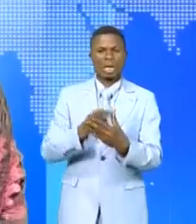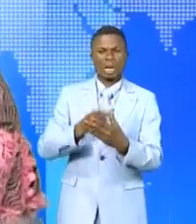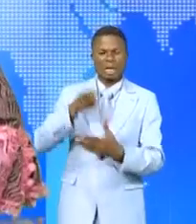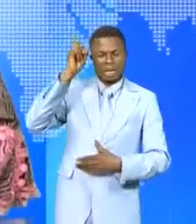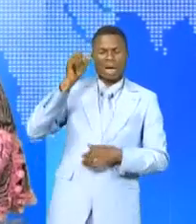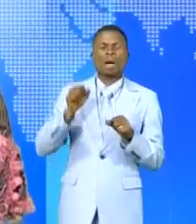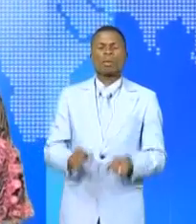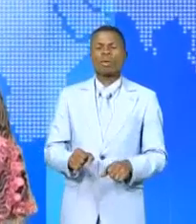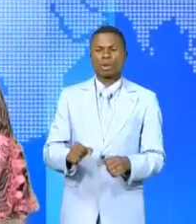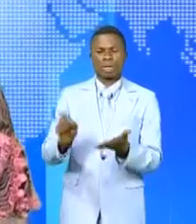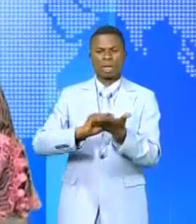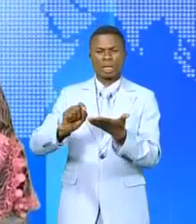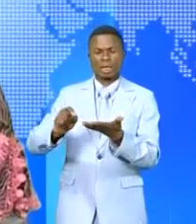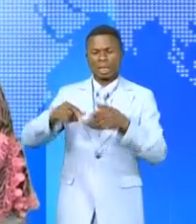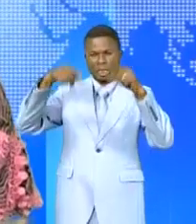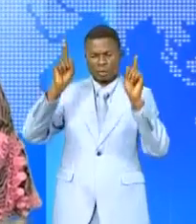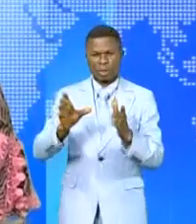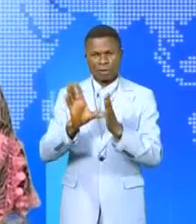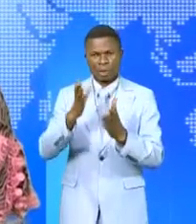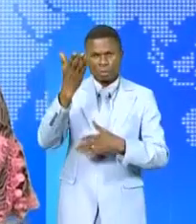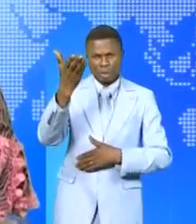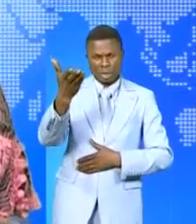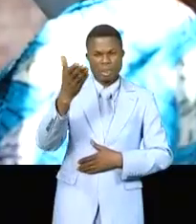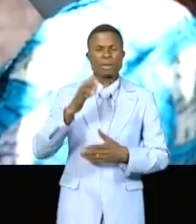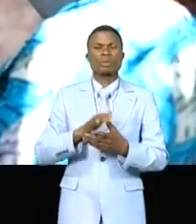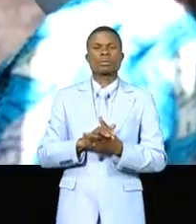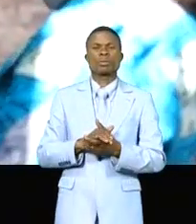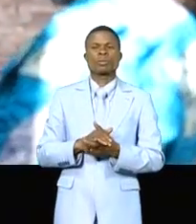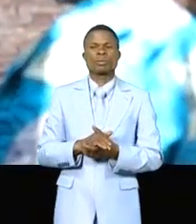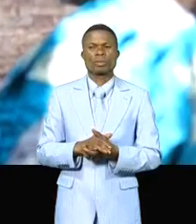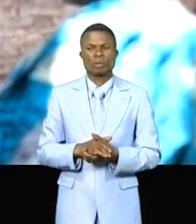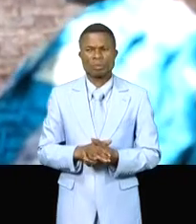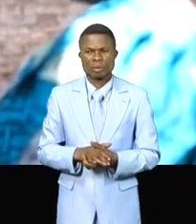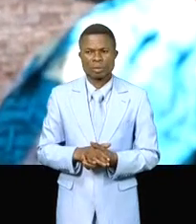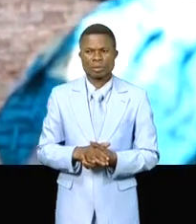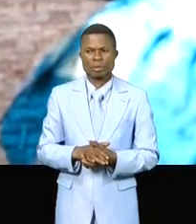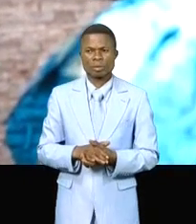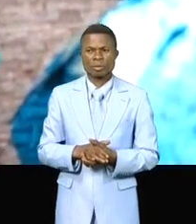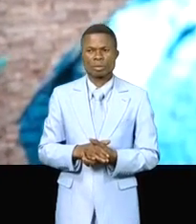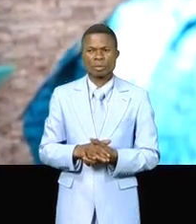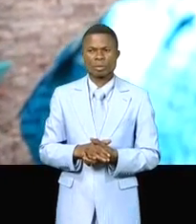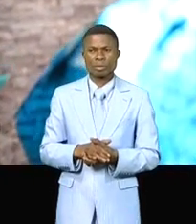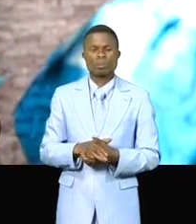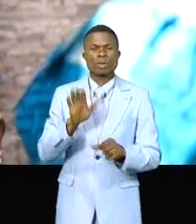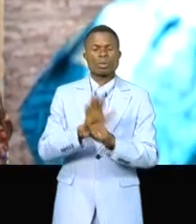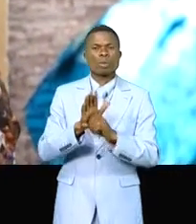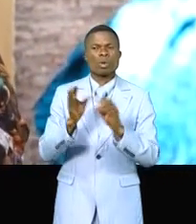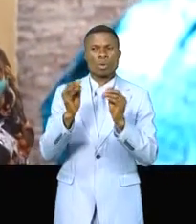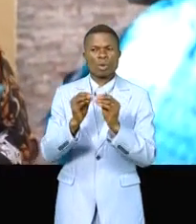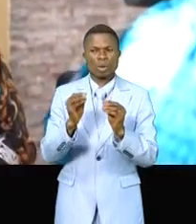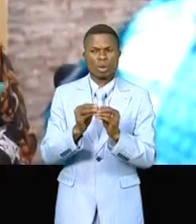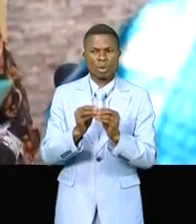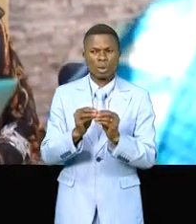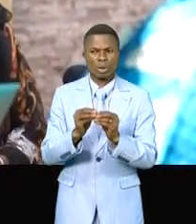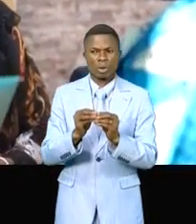l'écrivaine Tolande. Naïcha Kialamouila pour les reportages. Noir dégouline de rayons, ses